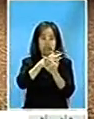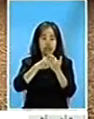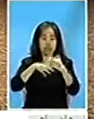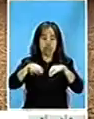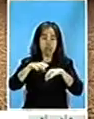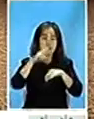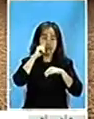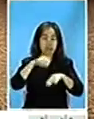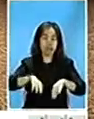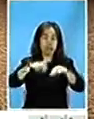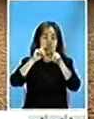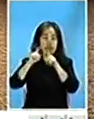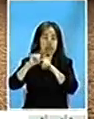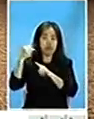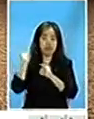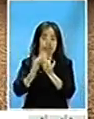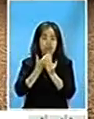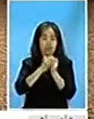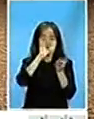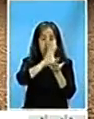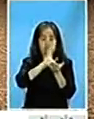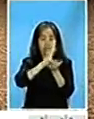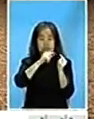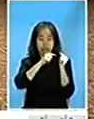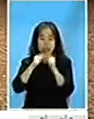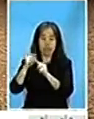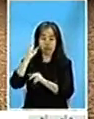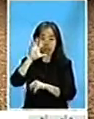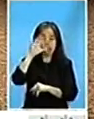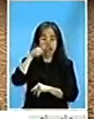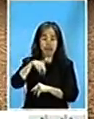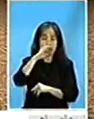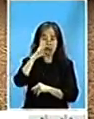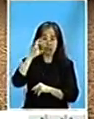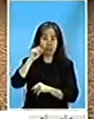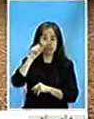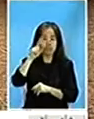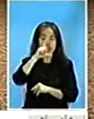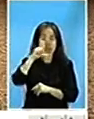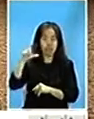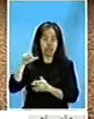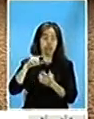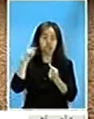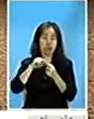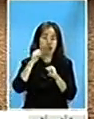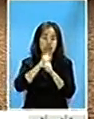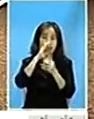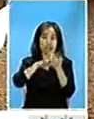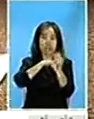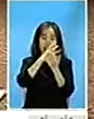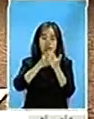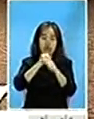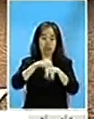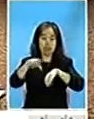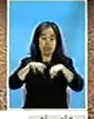ภัยลุ่มน้ำเนี่ยงบประมาณต่อเนื่องนะคะ 5,621 ล้านเพื่อจะวางแผนการบริหารจัดการน้